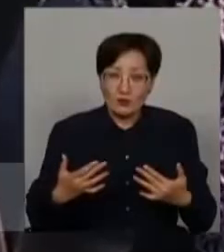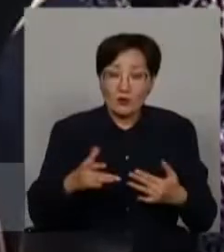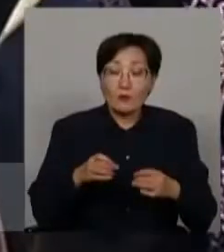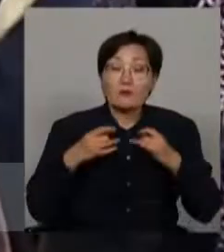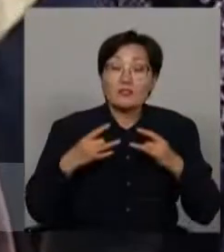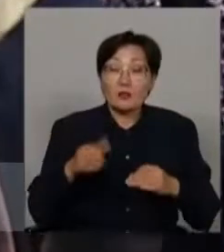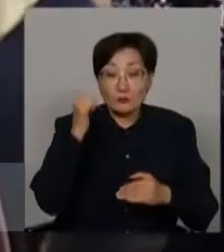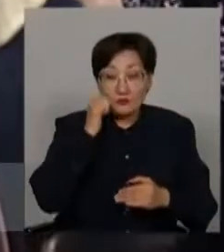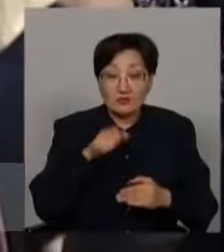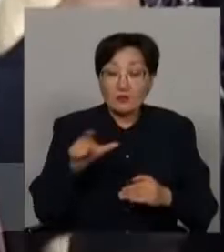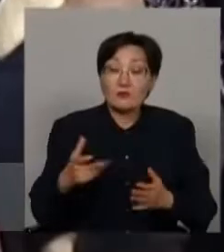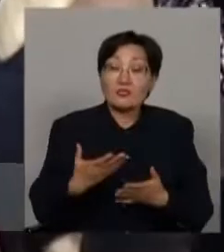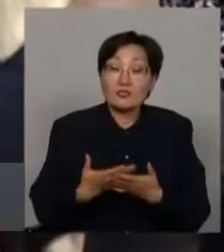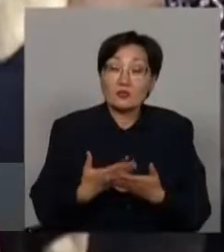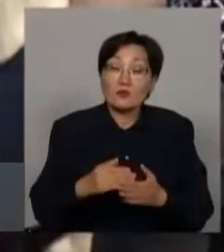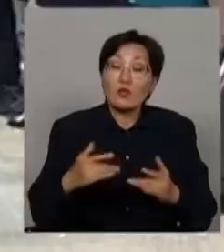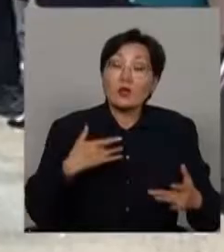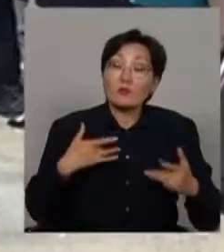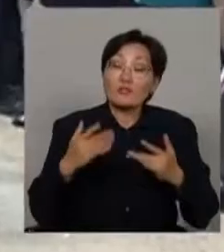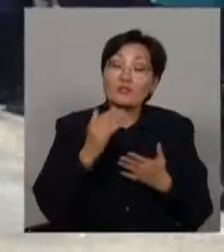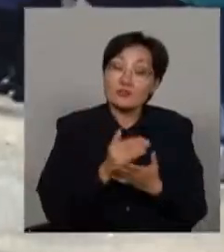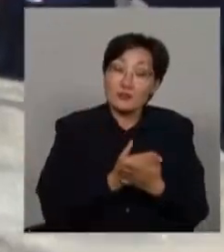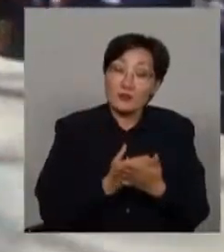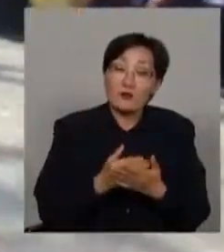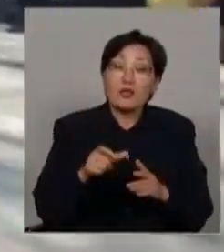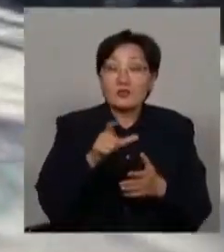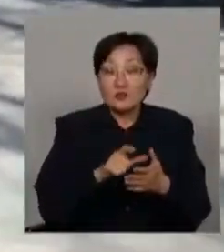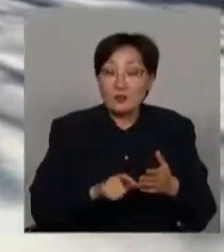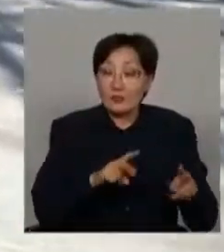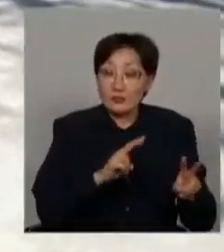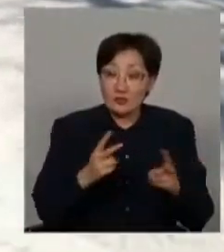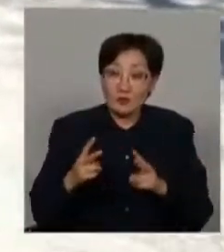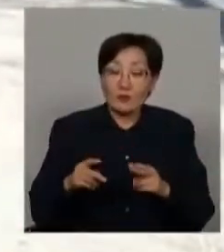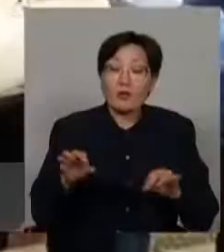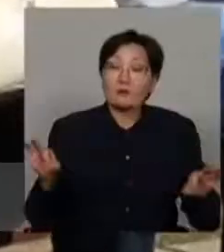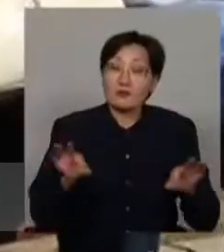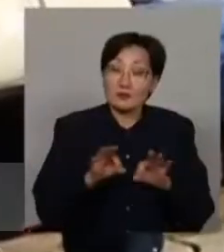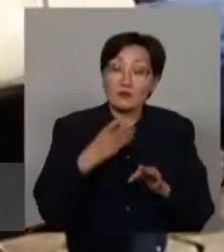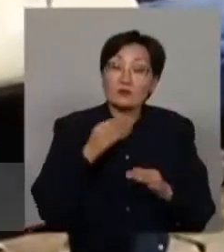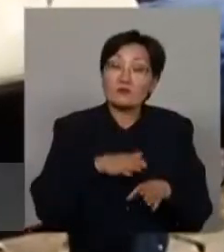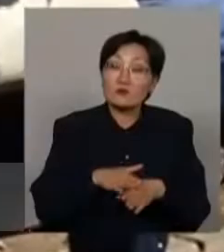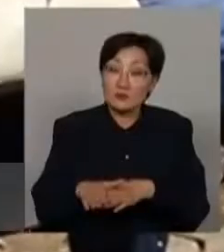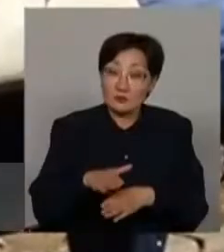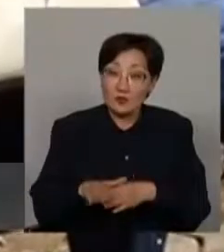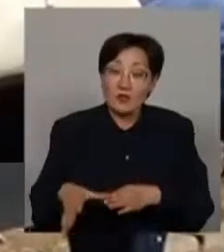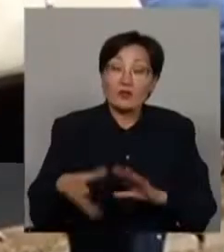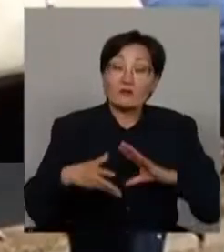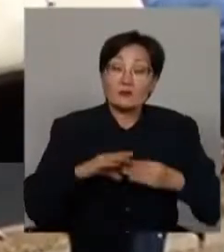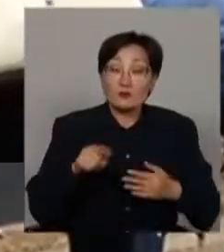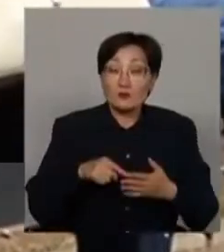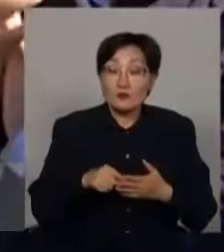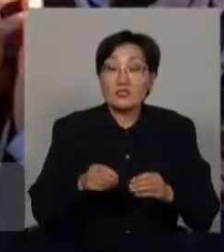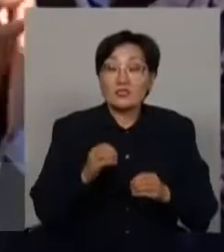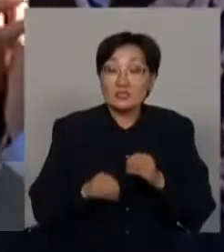праздника пожилые люди представили концертную программу с танцами, стихами и песнями собственного исполнения. По словам организаторов, всего в городе